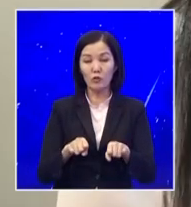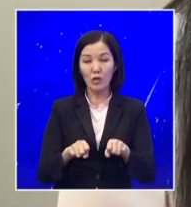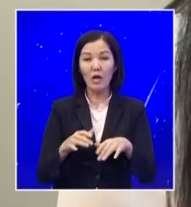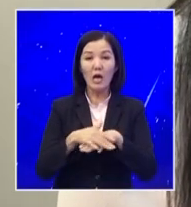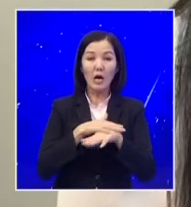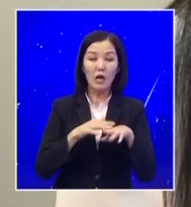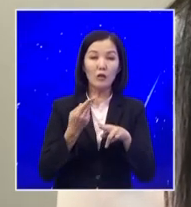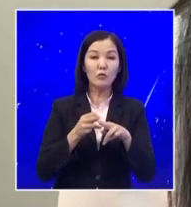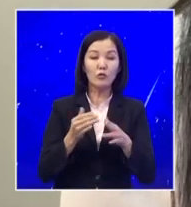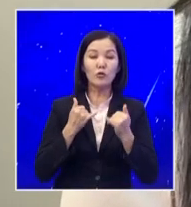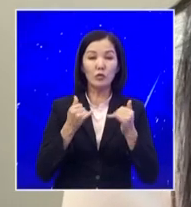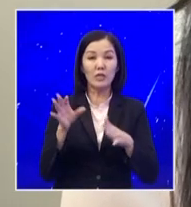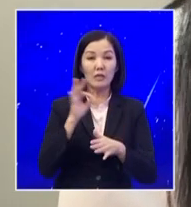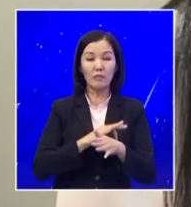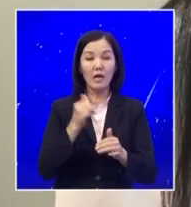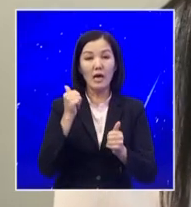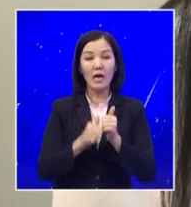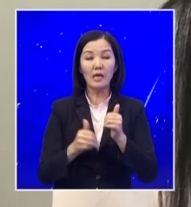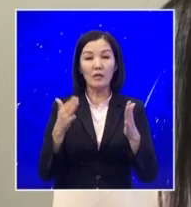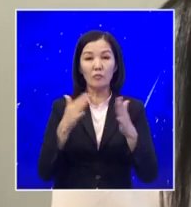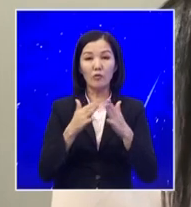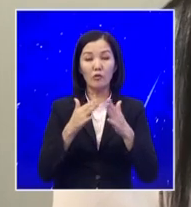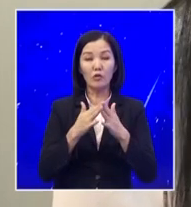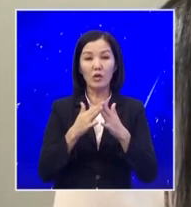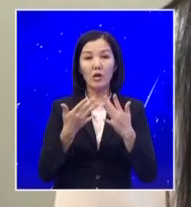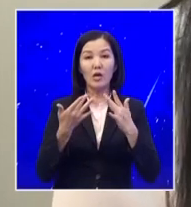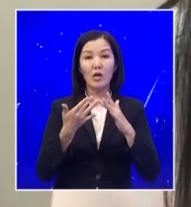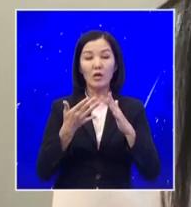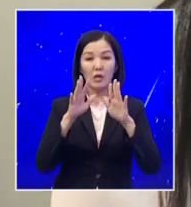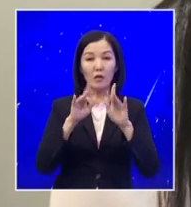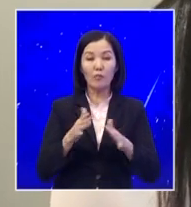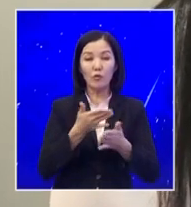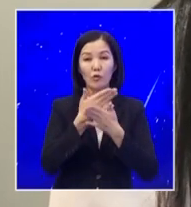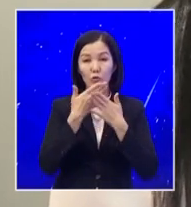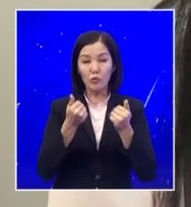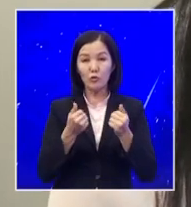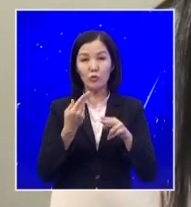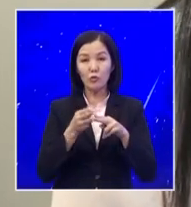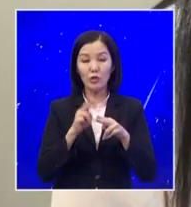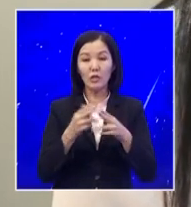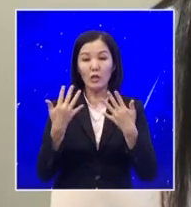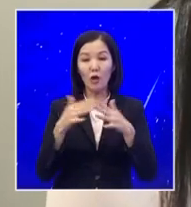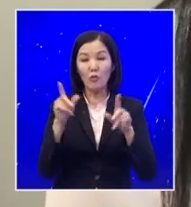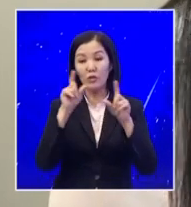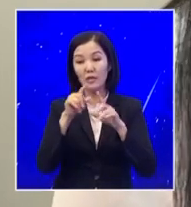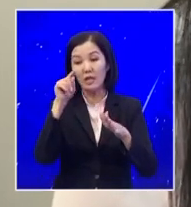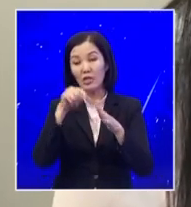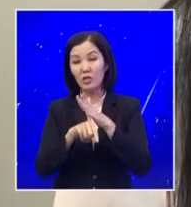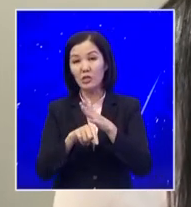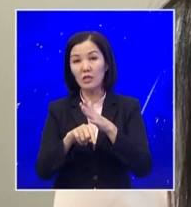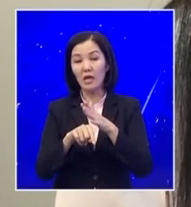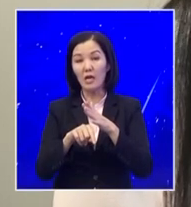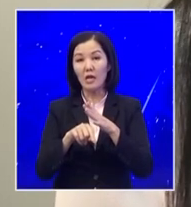үшін тиімді, себебі әр адамның үйінде жеке ауылда компьютер жоқ. Сондықтан өзінің ауылына барып, арнайы